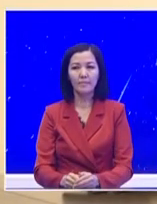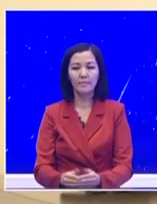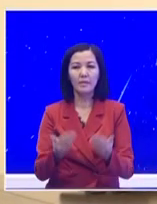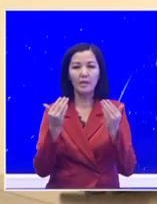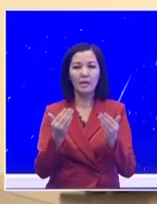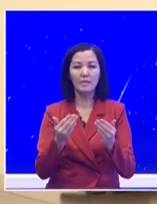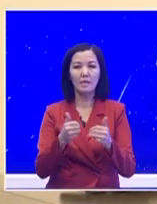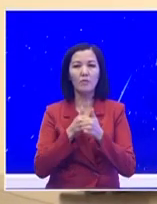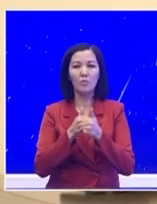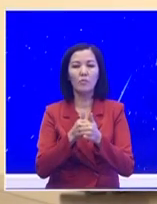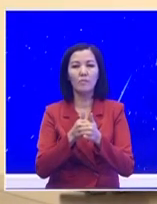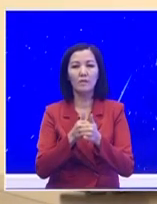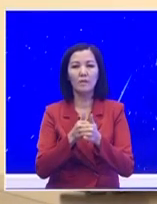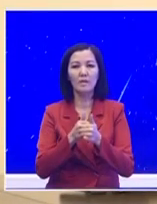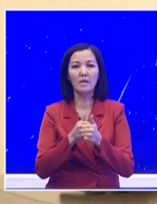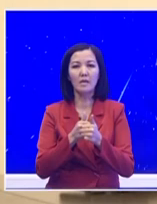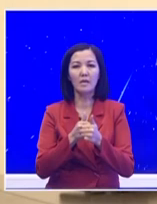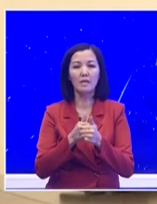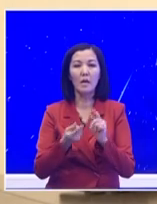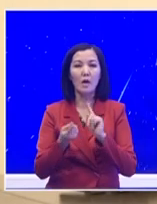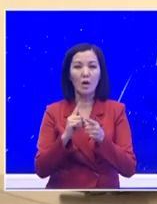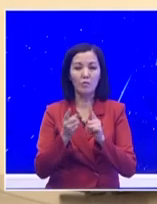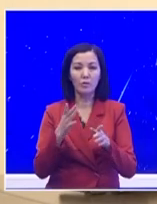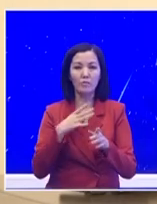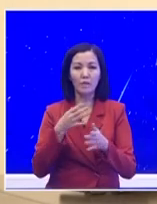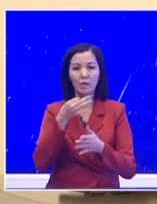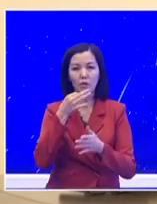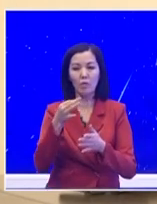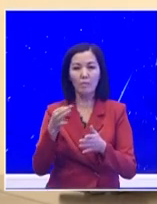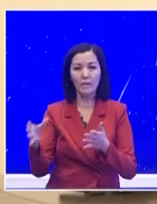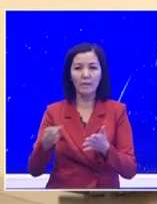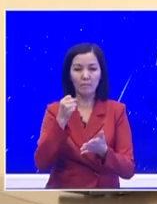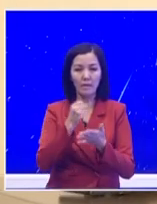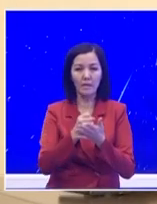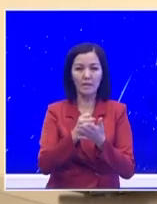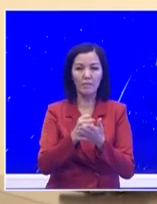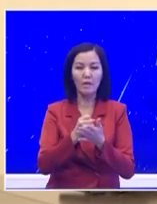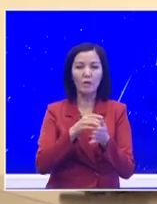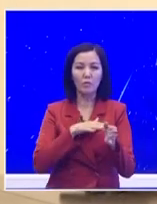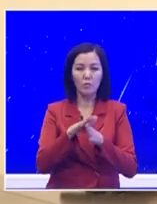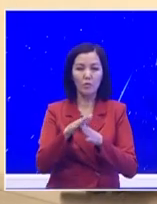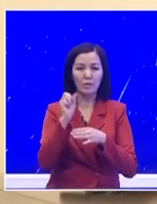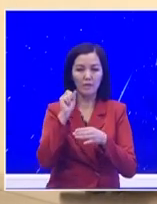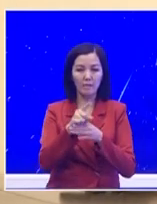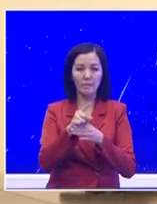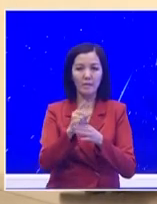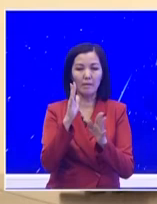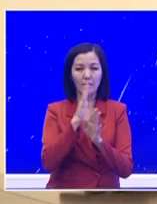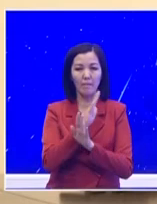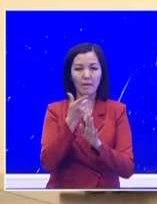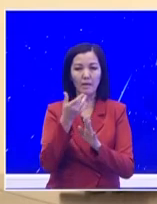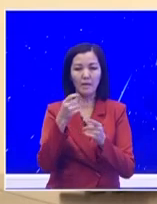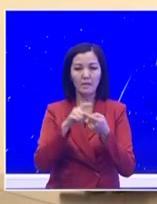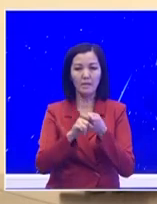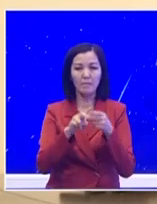Қазір орынбасарларымда ауыс түйіс болып жатыр. Мен жауаптыны белгілеймін. Сол жұмысты толық жүктеймін. Табиғи газды тартуды бақылау